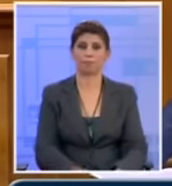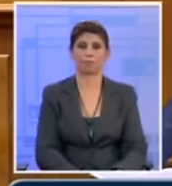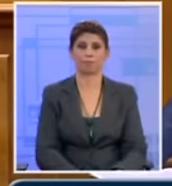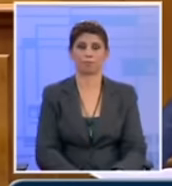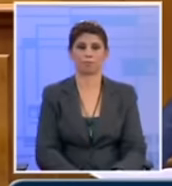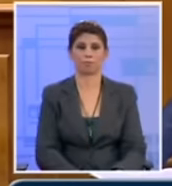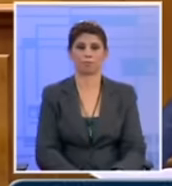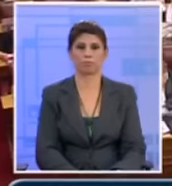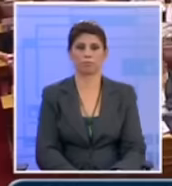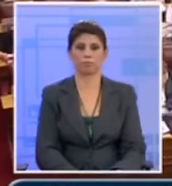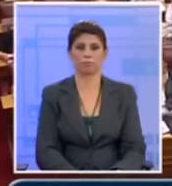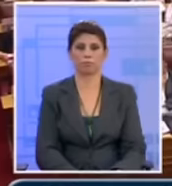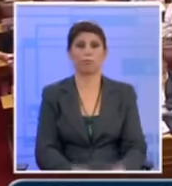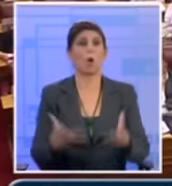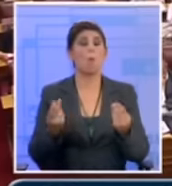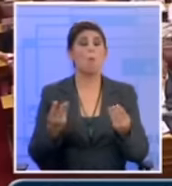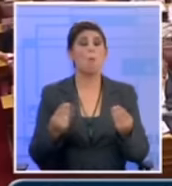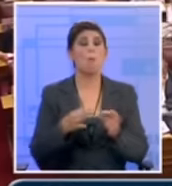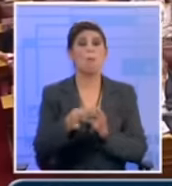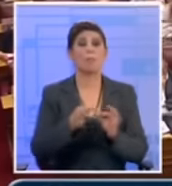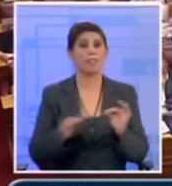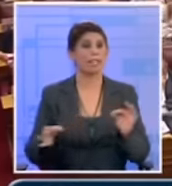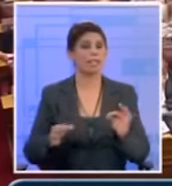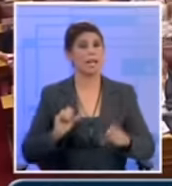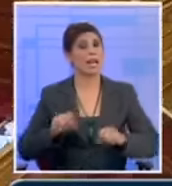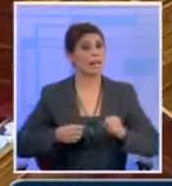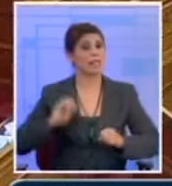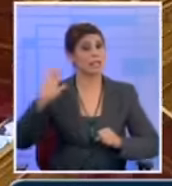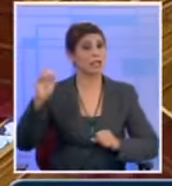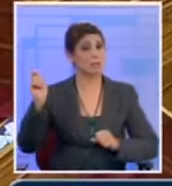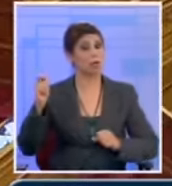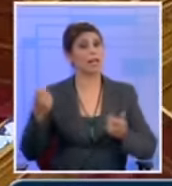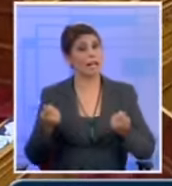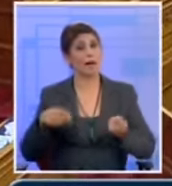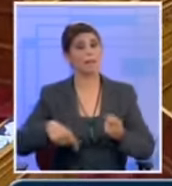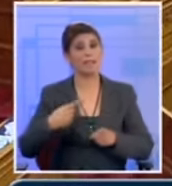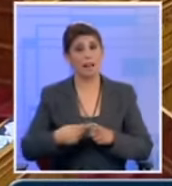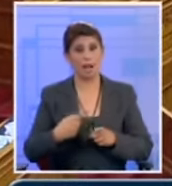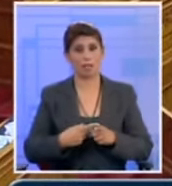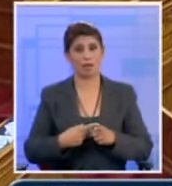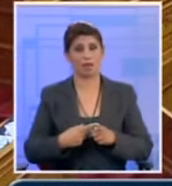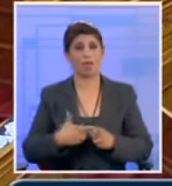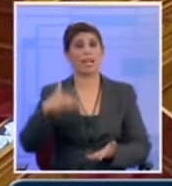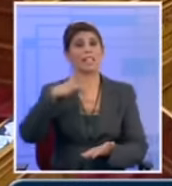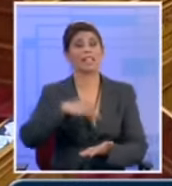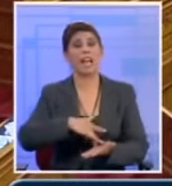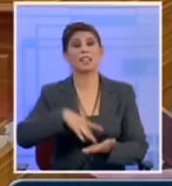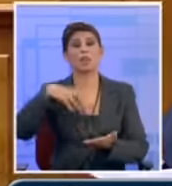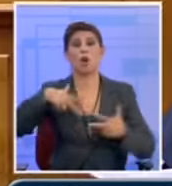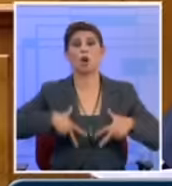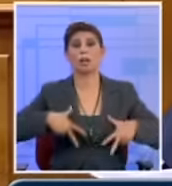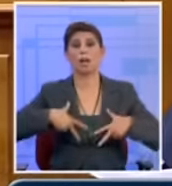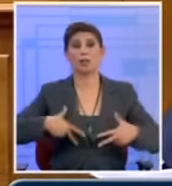μια πολυδιάστατη και ενεργητική εξωτερική πολιτική έχουμε κάνει την Ελλάδα κεντρική χώρα